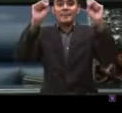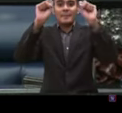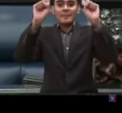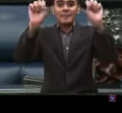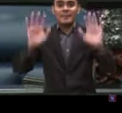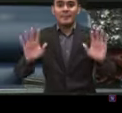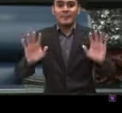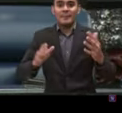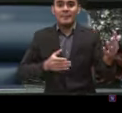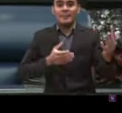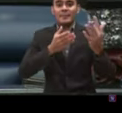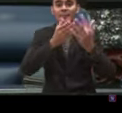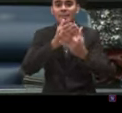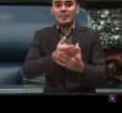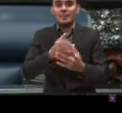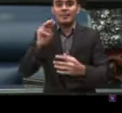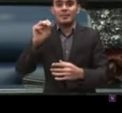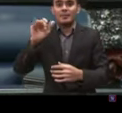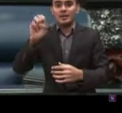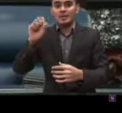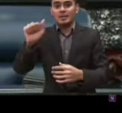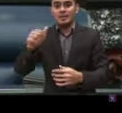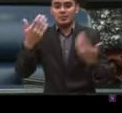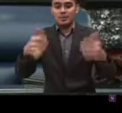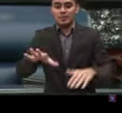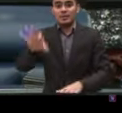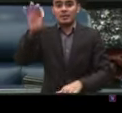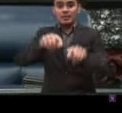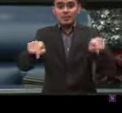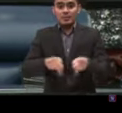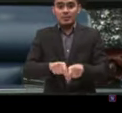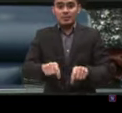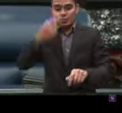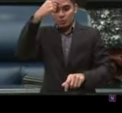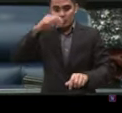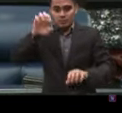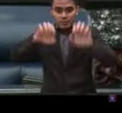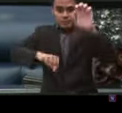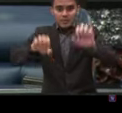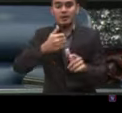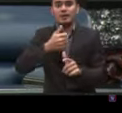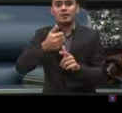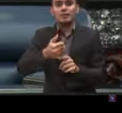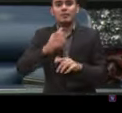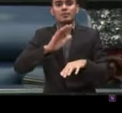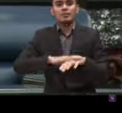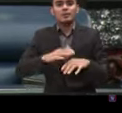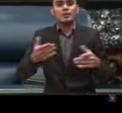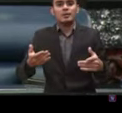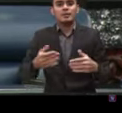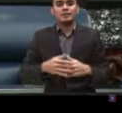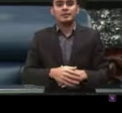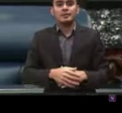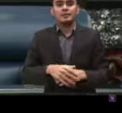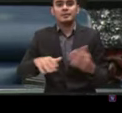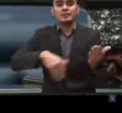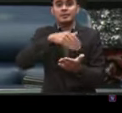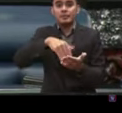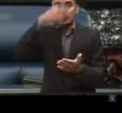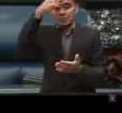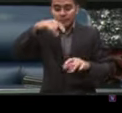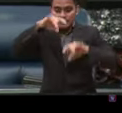Shah Alam melalui Majlis Bandaraya Shah Alam telah dipilih sebagai lokasi pertama pengujian atau lebih dikenali sebagai sandbox